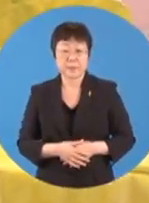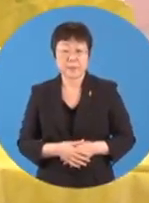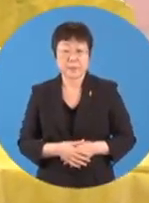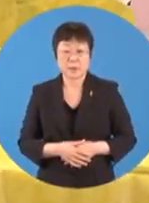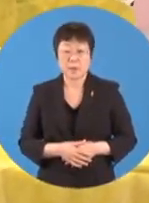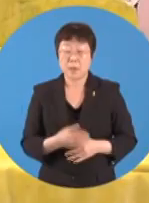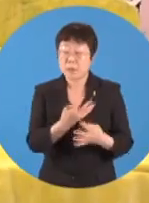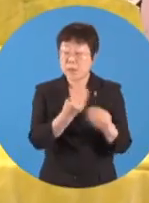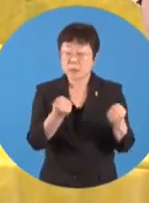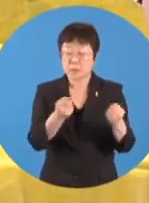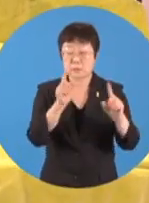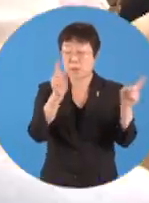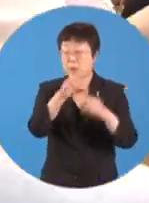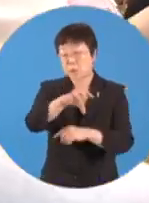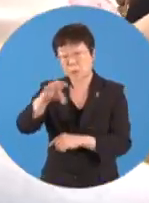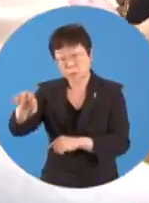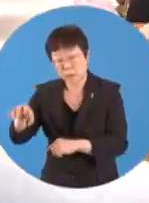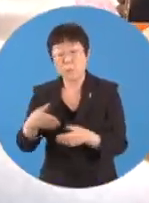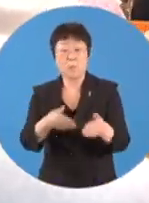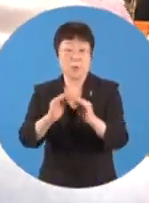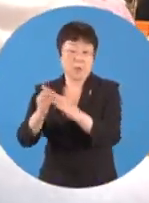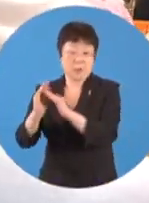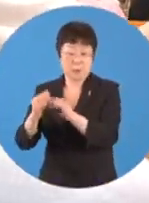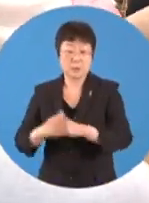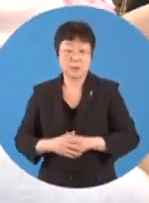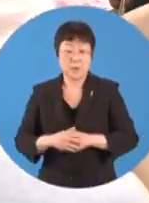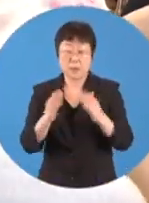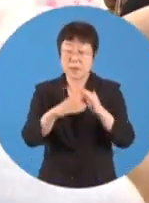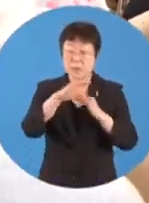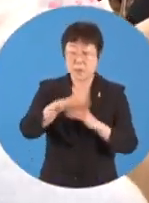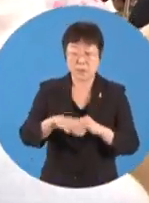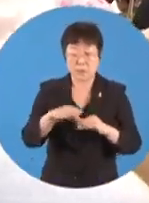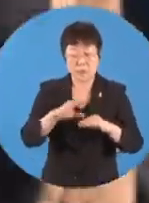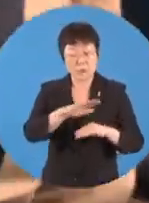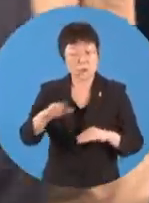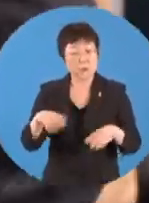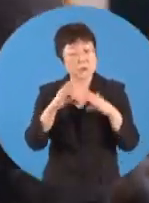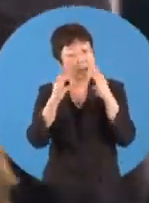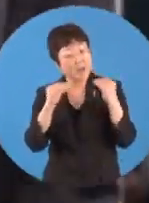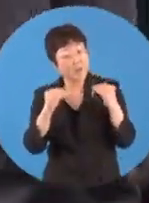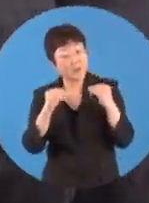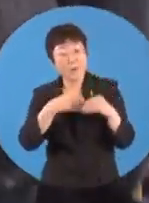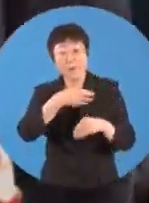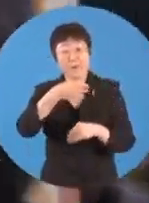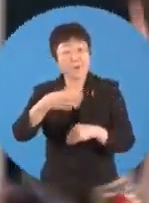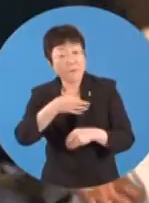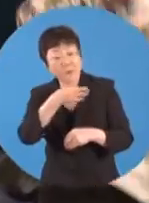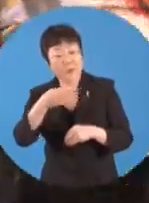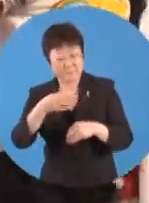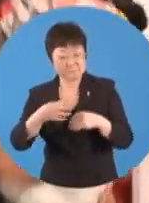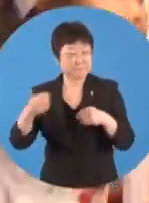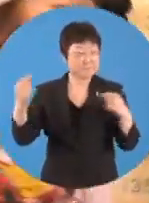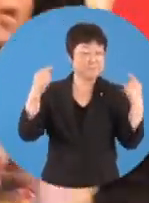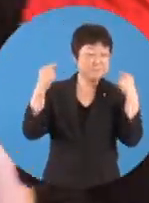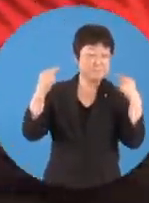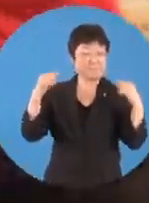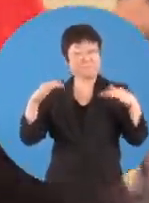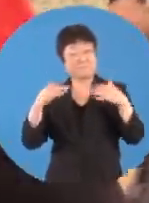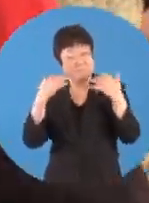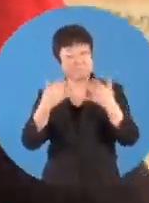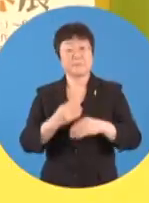またたくさんの遊び場も設けられ、会場は子どもたちの笑顔そして笑い声に包まれました